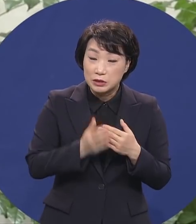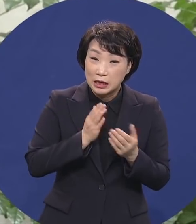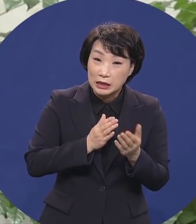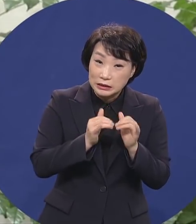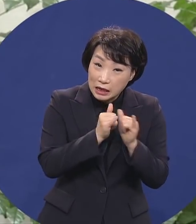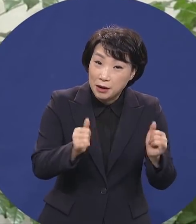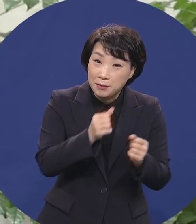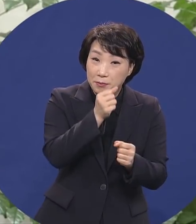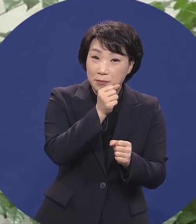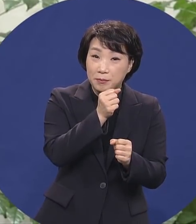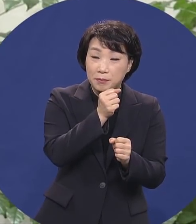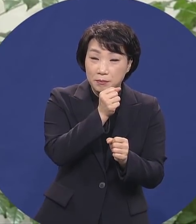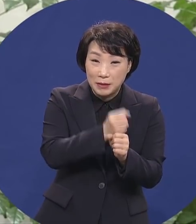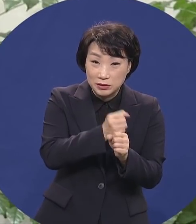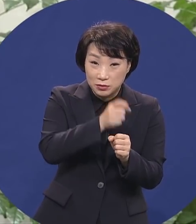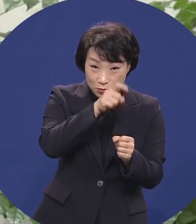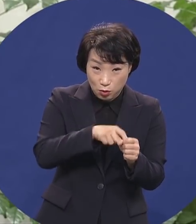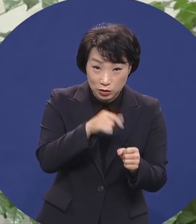사람으로 만들어서